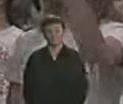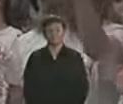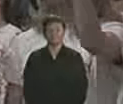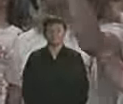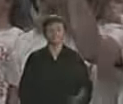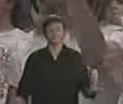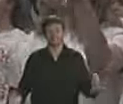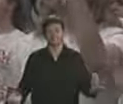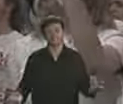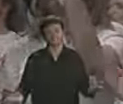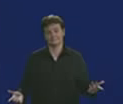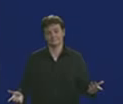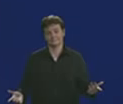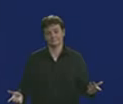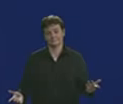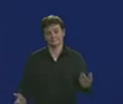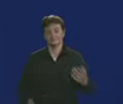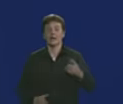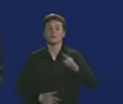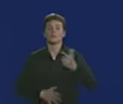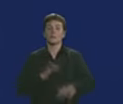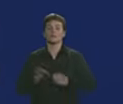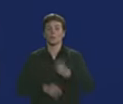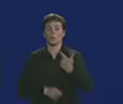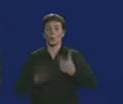Comprenez, il y a deux candidats au deuxième tour.